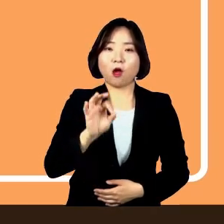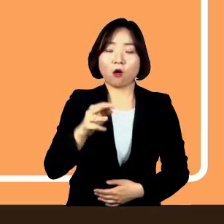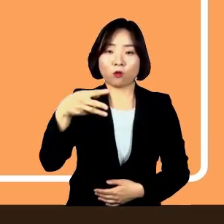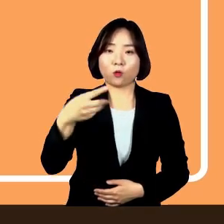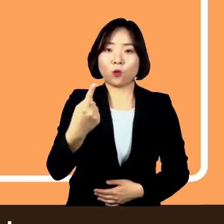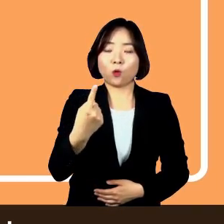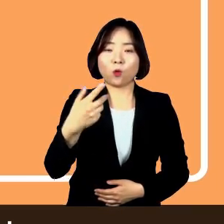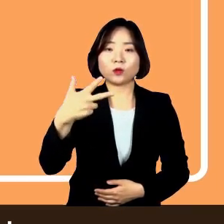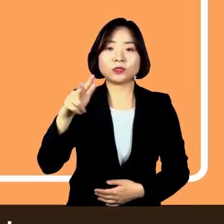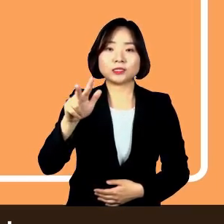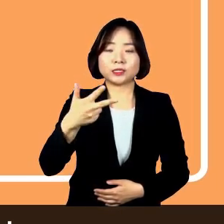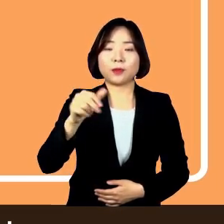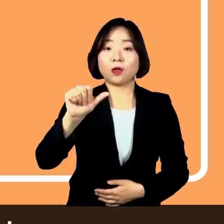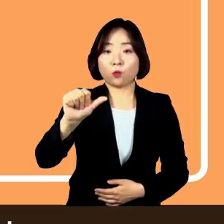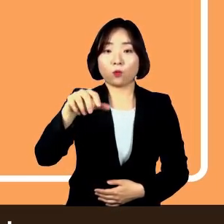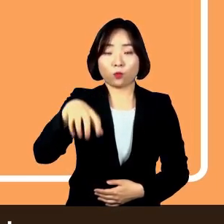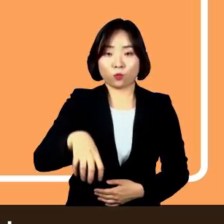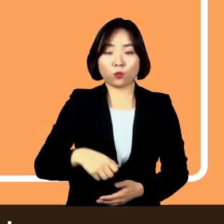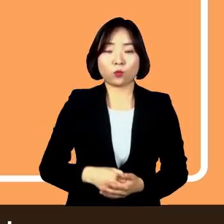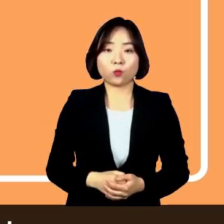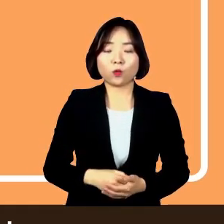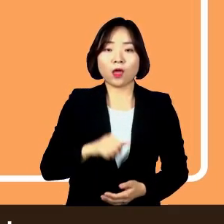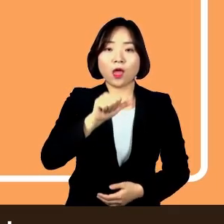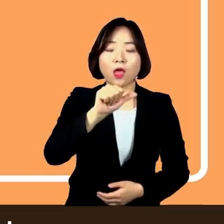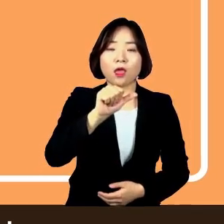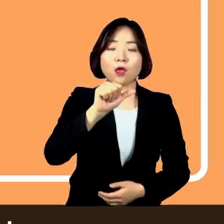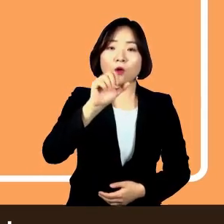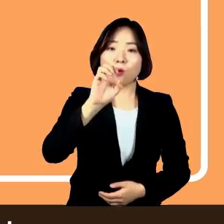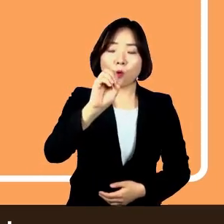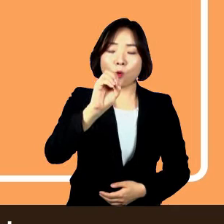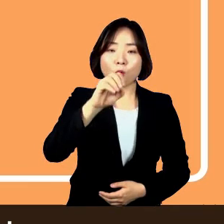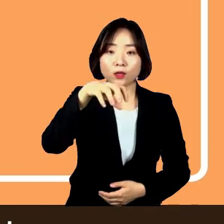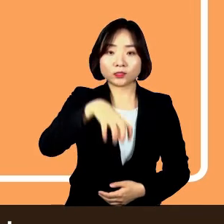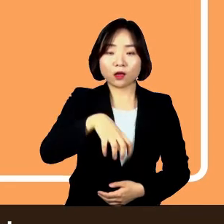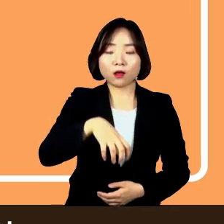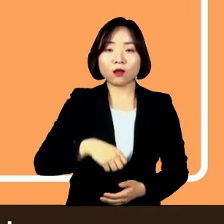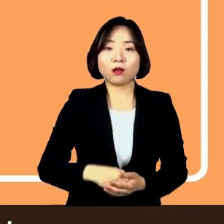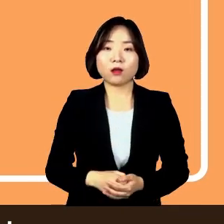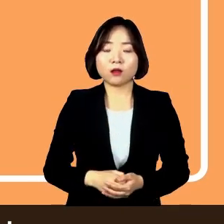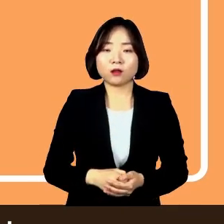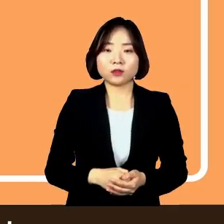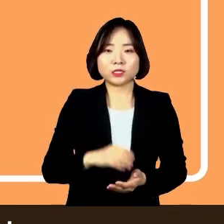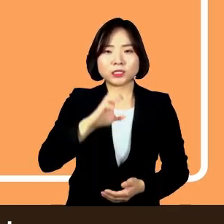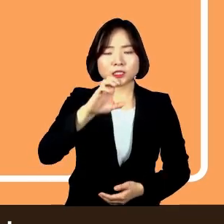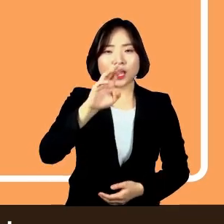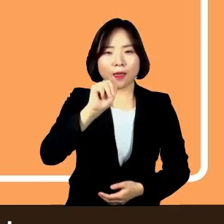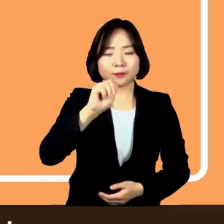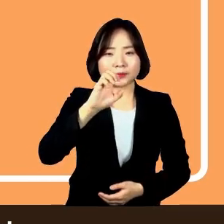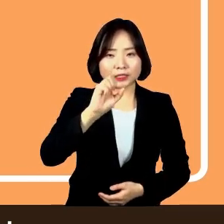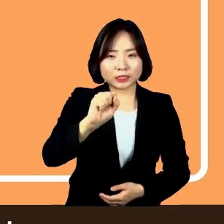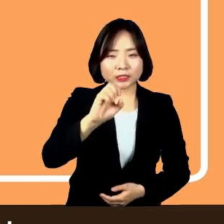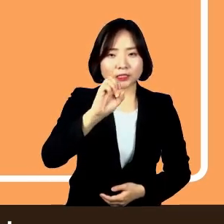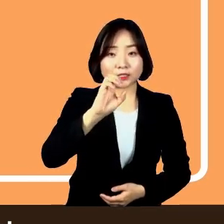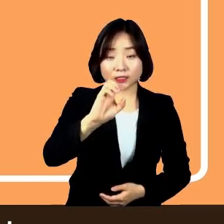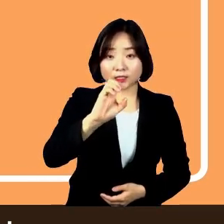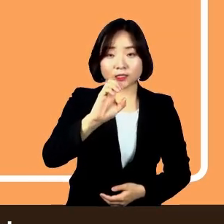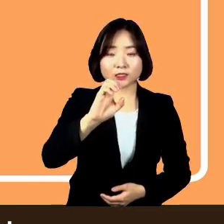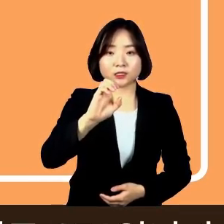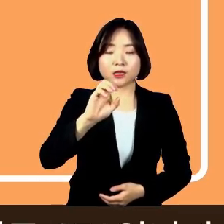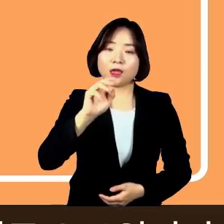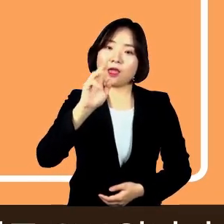705입니다. A1 엔지니어링 코리아 유한회사에서 선반, CNC, MTC 10명을